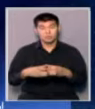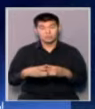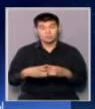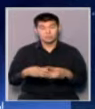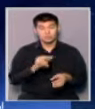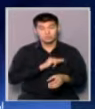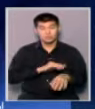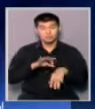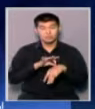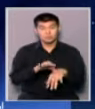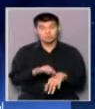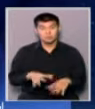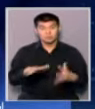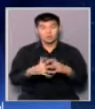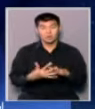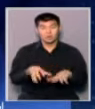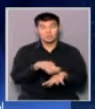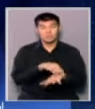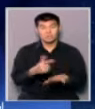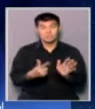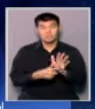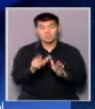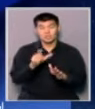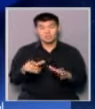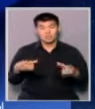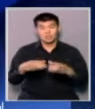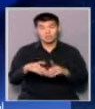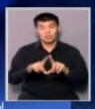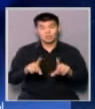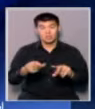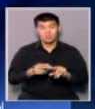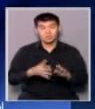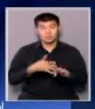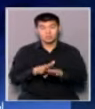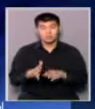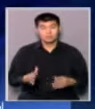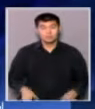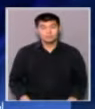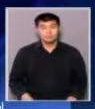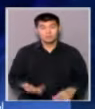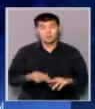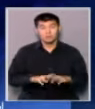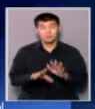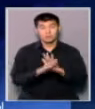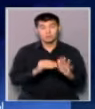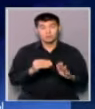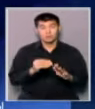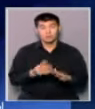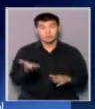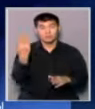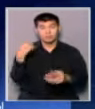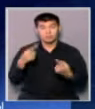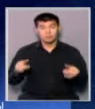толықтай жұмыс жасап жатыр қазір. Аудандық комиссияда 7 адамнан құралған комиссия құрамы толық. Бұл енді сайлаудың